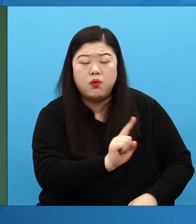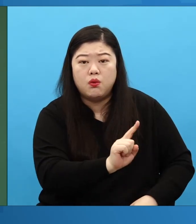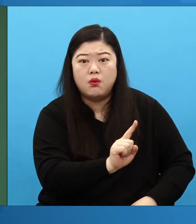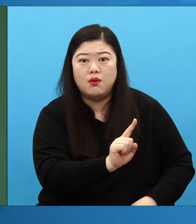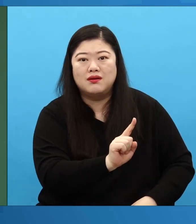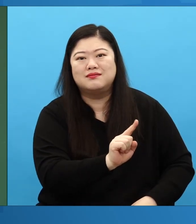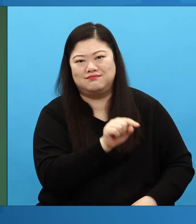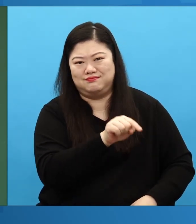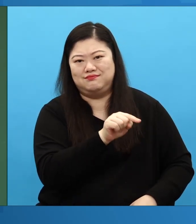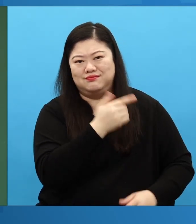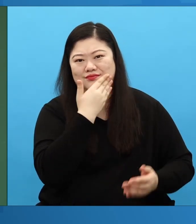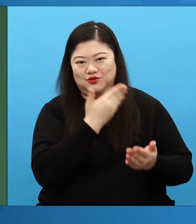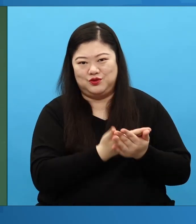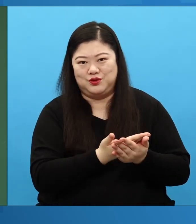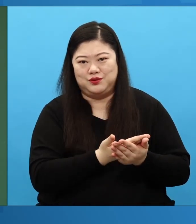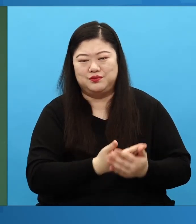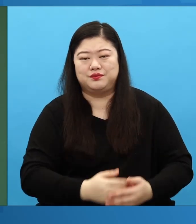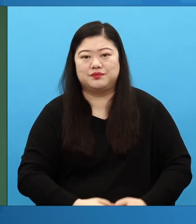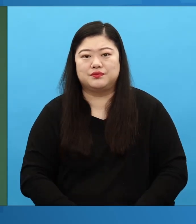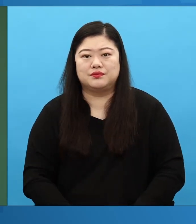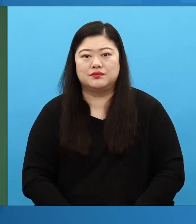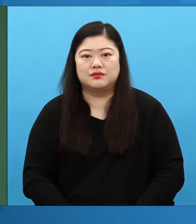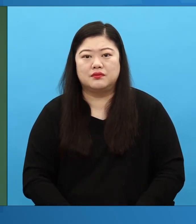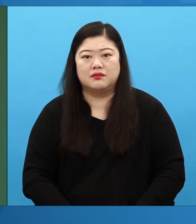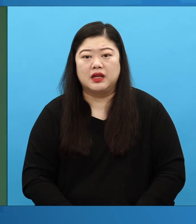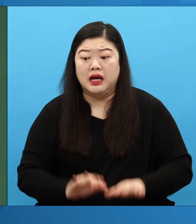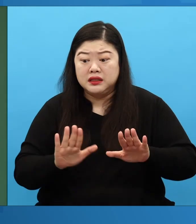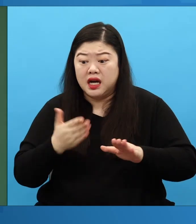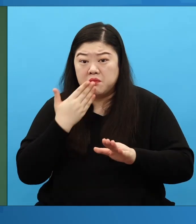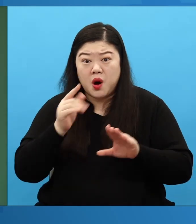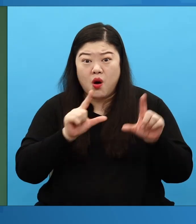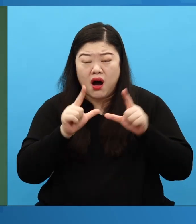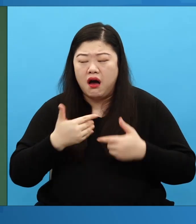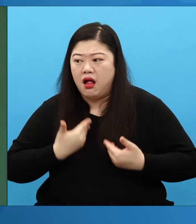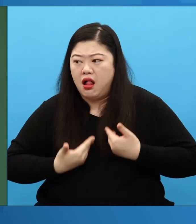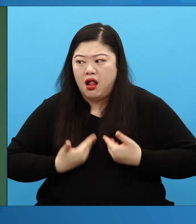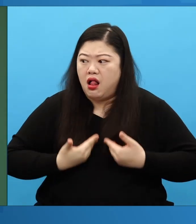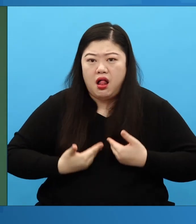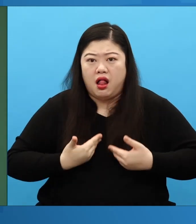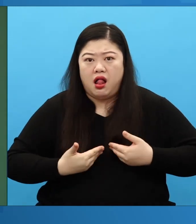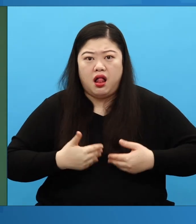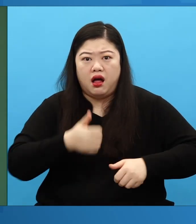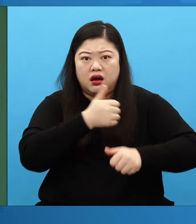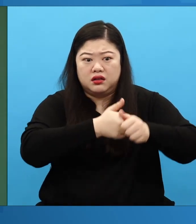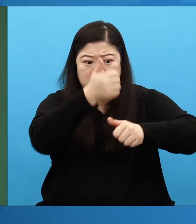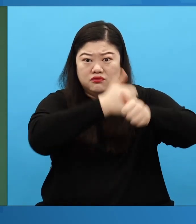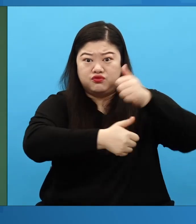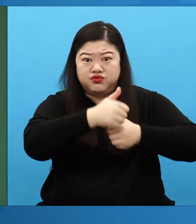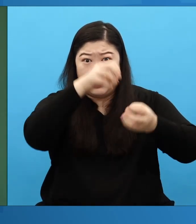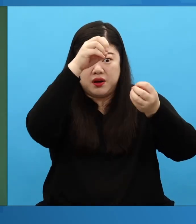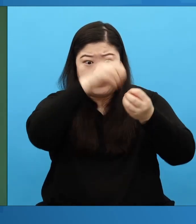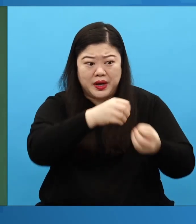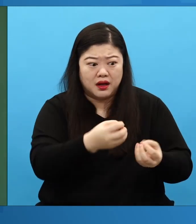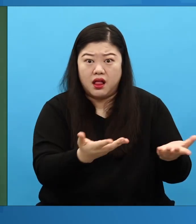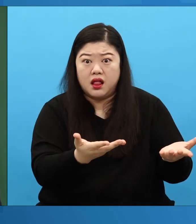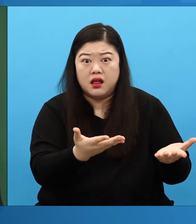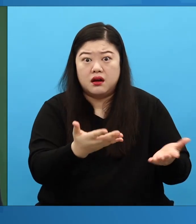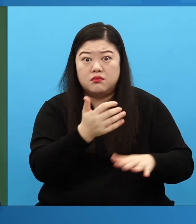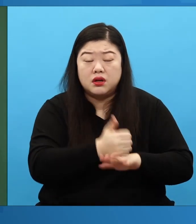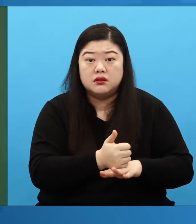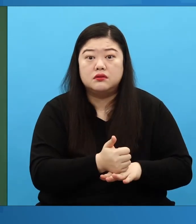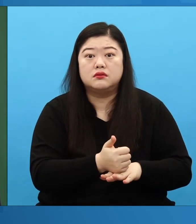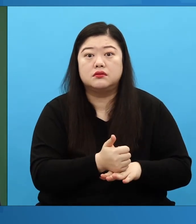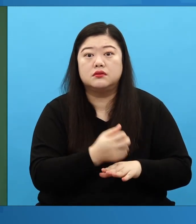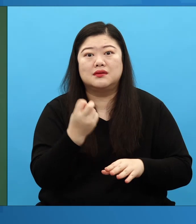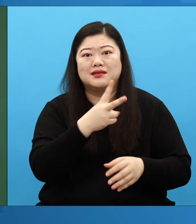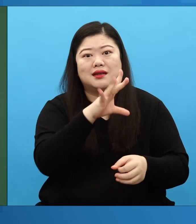우리는 그때그때 살기 넘어가기 쉬운데 이 부분이 오늘의 25시. And it's very easy to kind of pass this